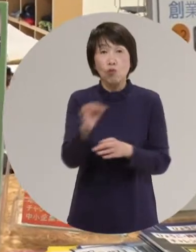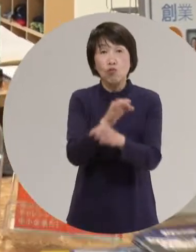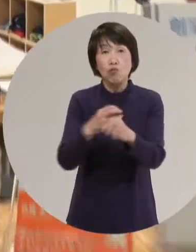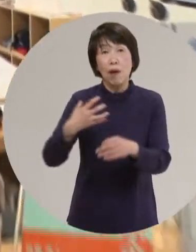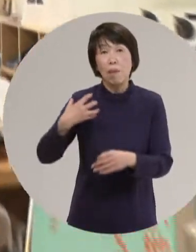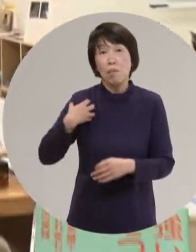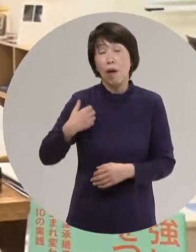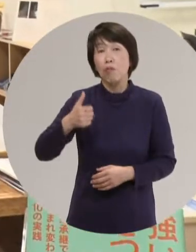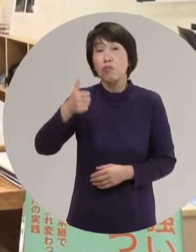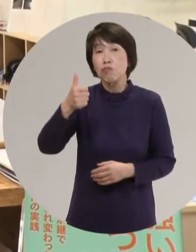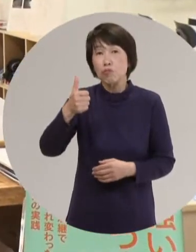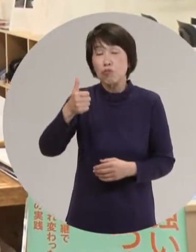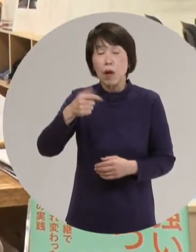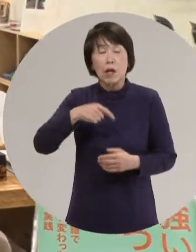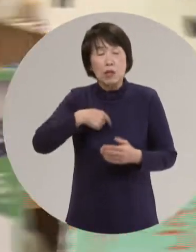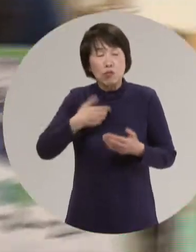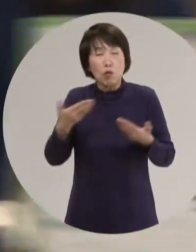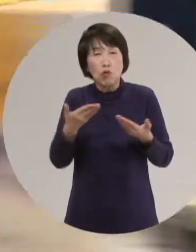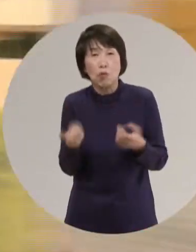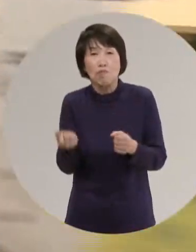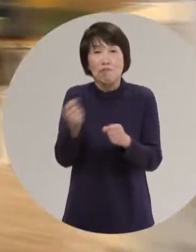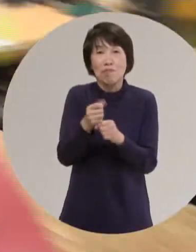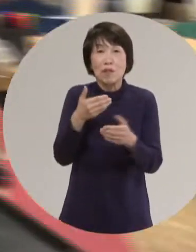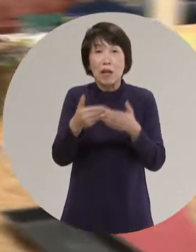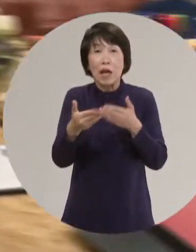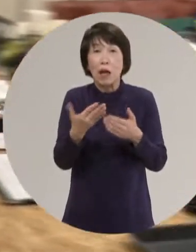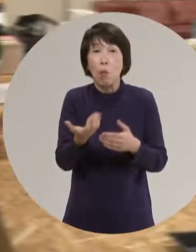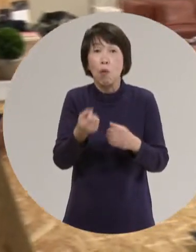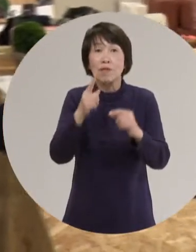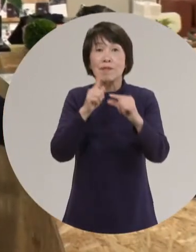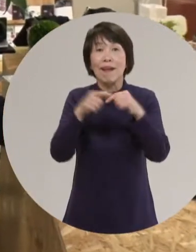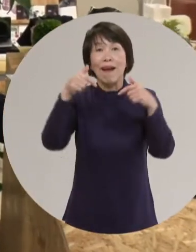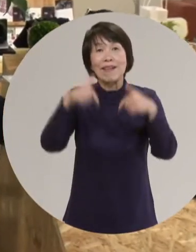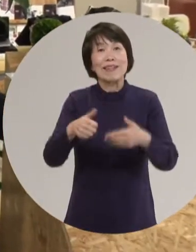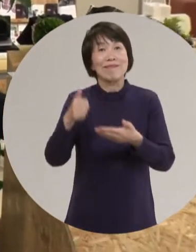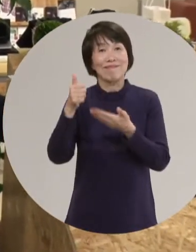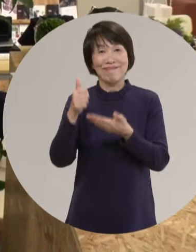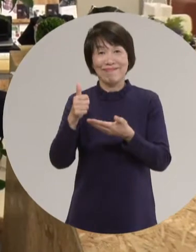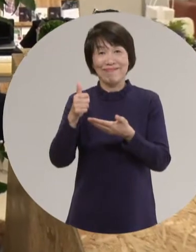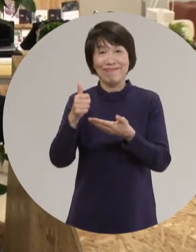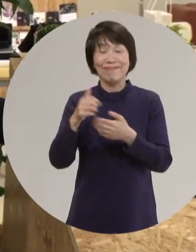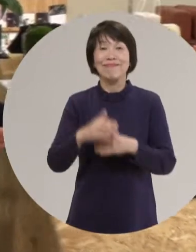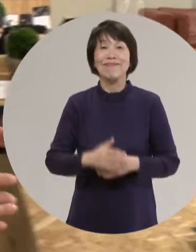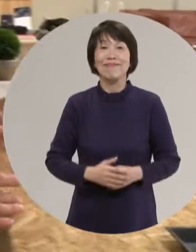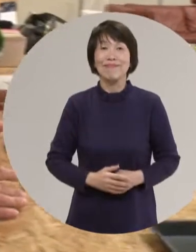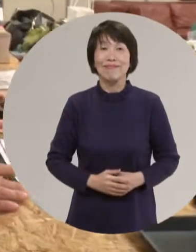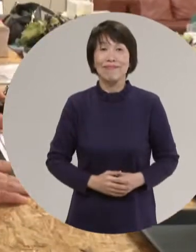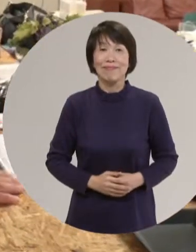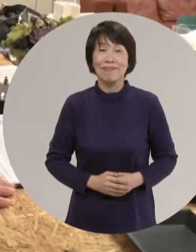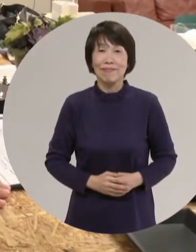運営をしているのは自らも企業経験のある中西正幸さん。